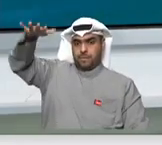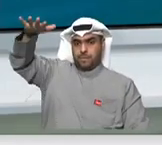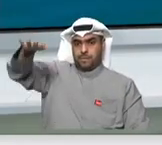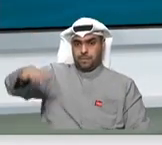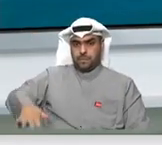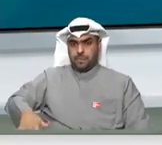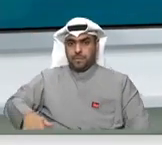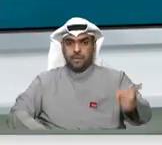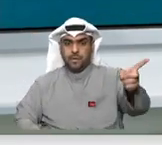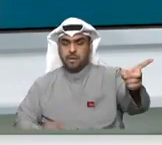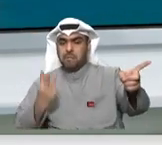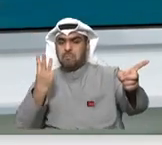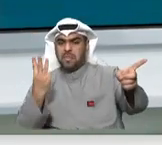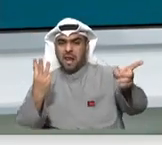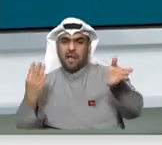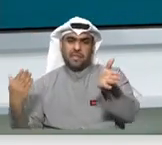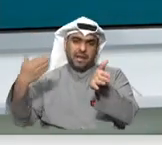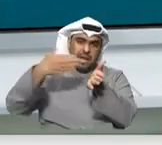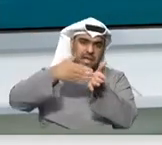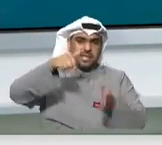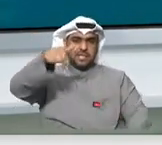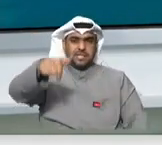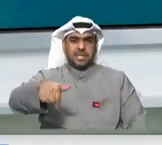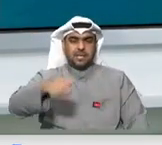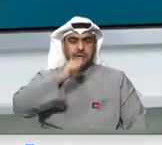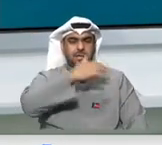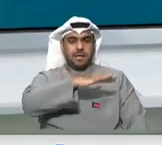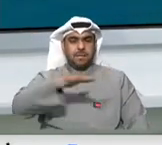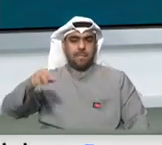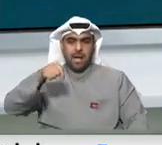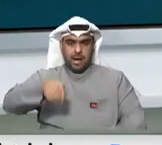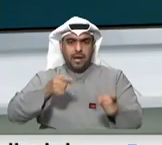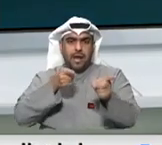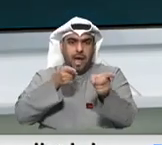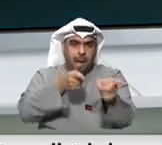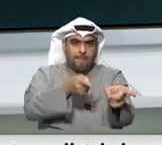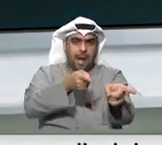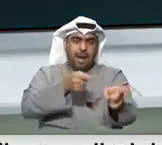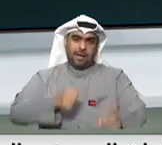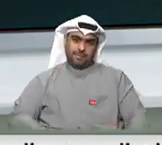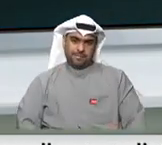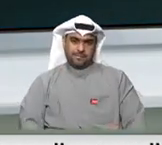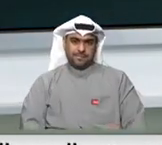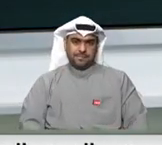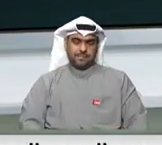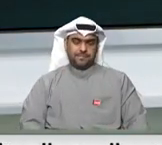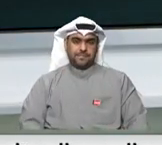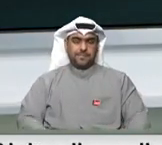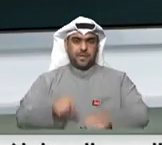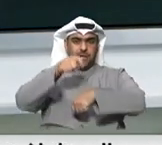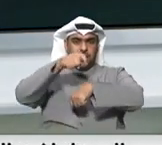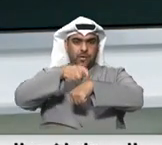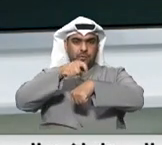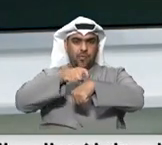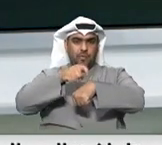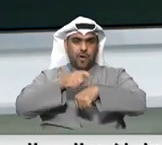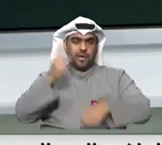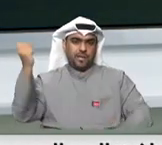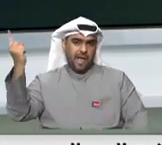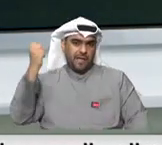من 3 إلى 6 قدم، تيرة المائية لا تزال قوية في فترات الحمل. أذان الفجر حسب التوقيت المحلي لمدينة الكويت